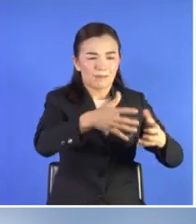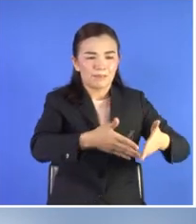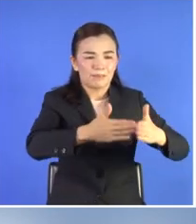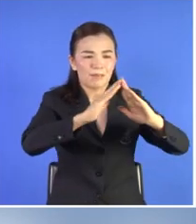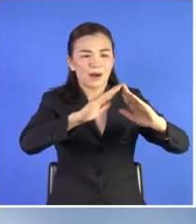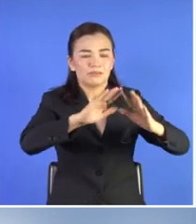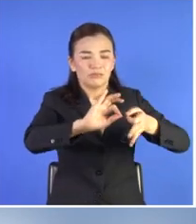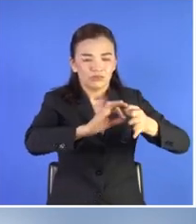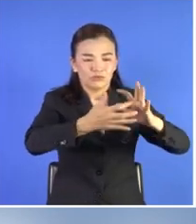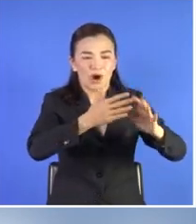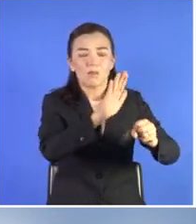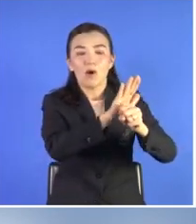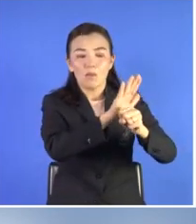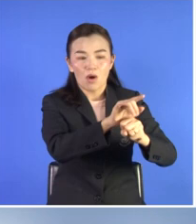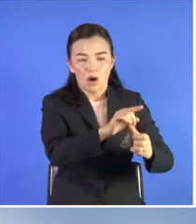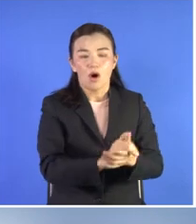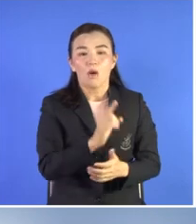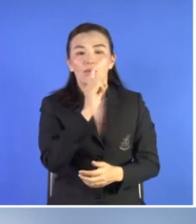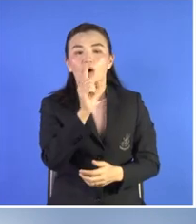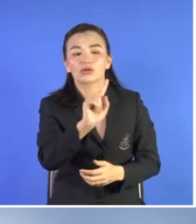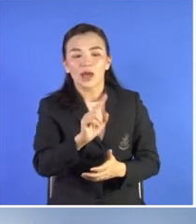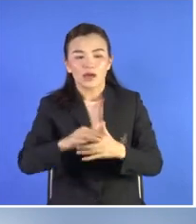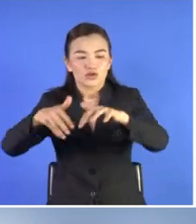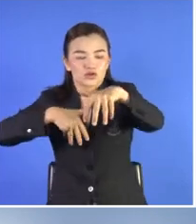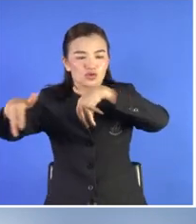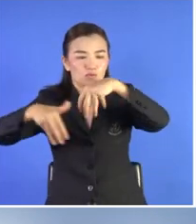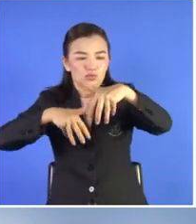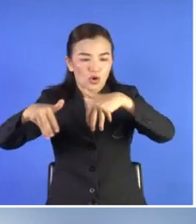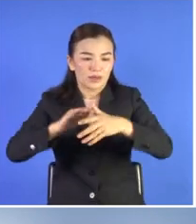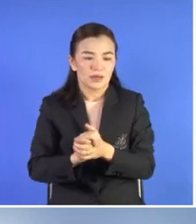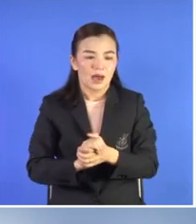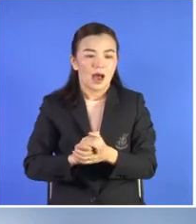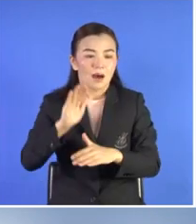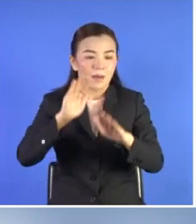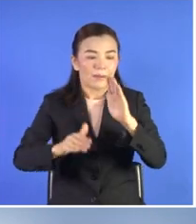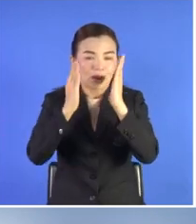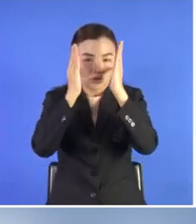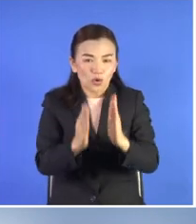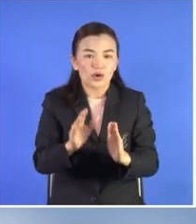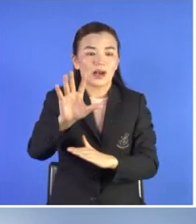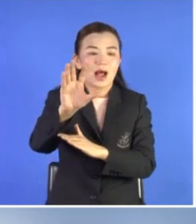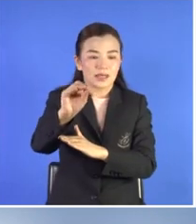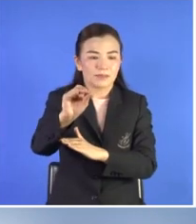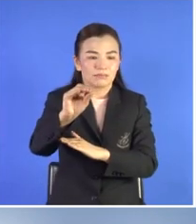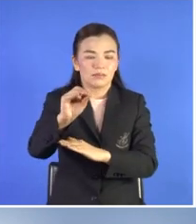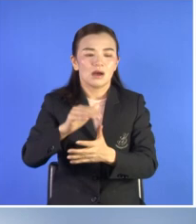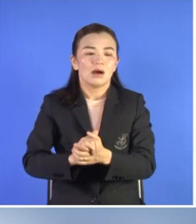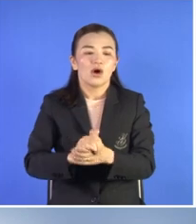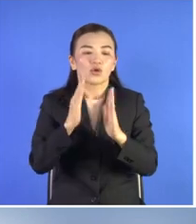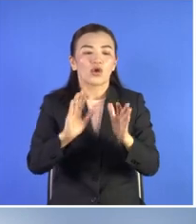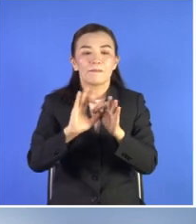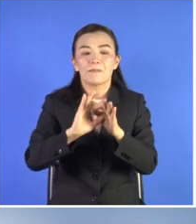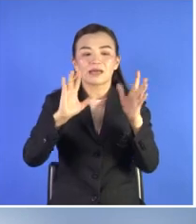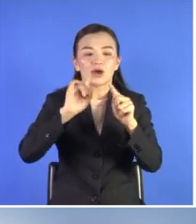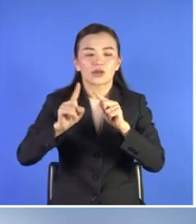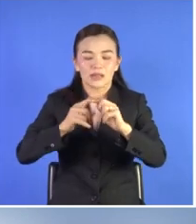องต้นคนที่ประสบภัยและชาวบ้านในพื้นที่เนี่ยพบว่าน่าจะมีสักประมาณ50รายได้นะคะตอนนี้กันไม่ให้คนที่ไม่เกี่ยวข้องเข้าไปในพื้น